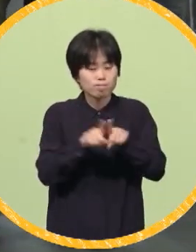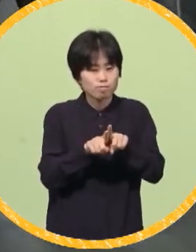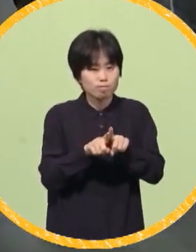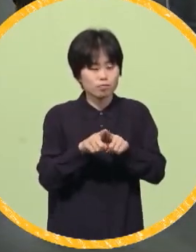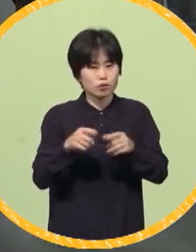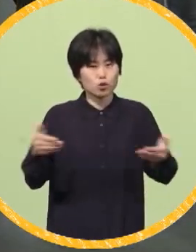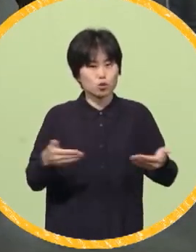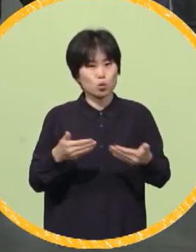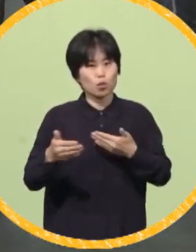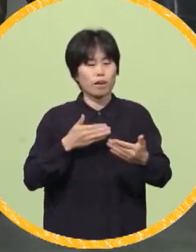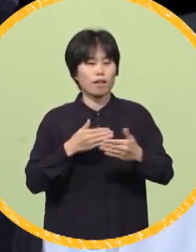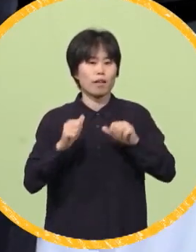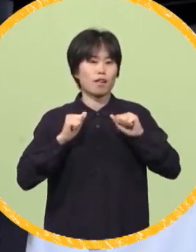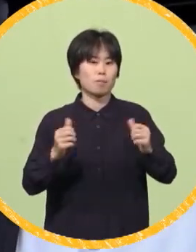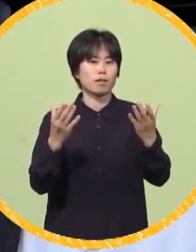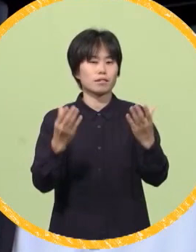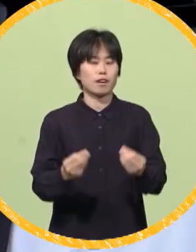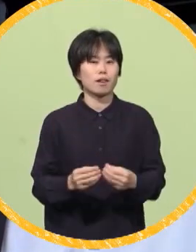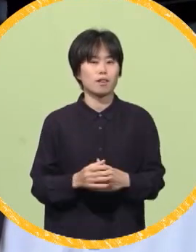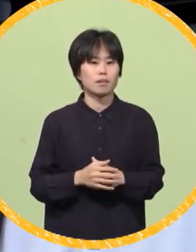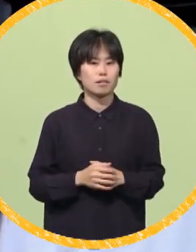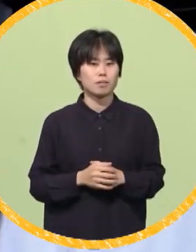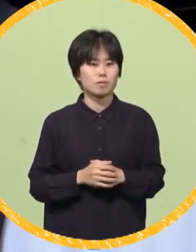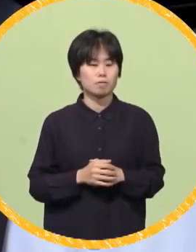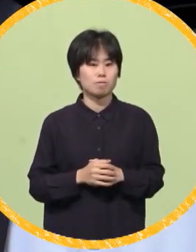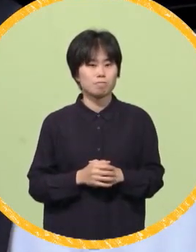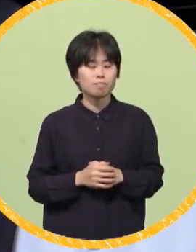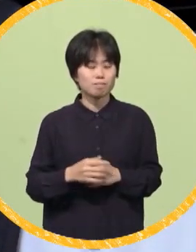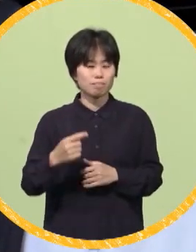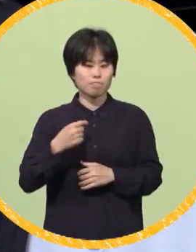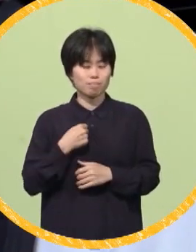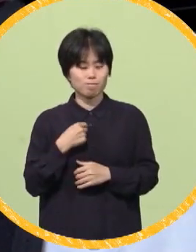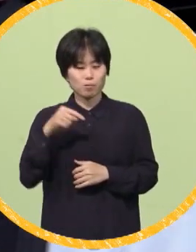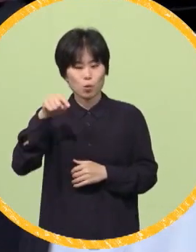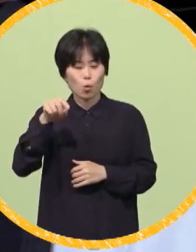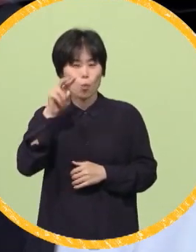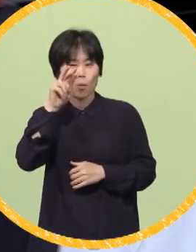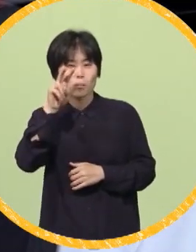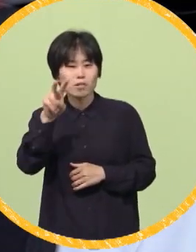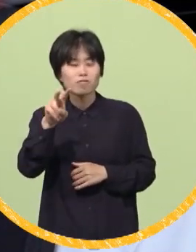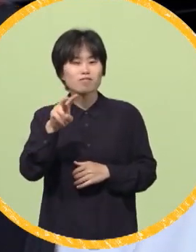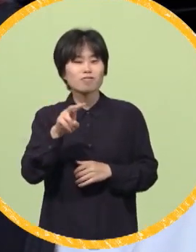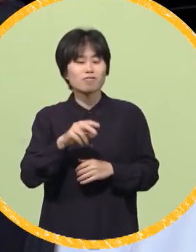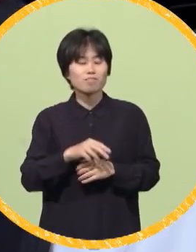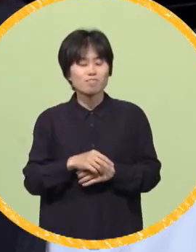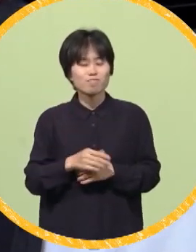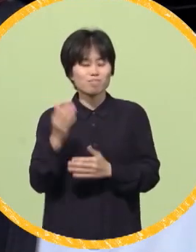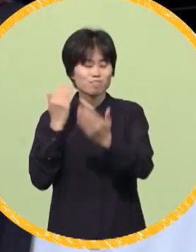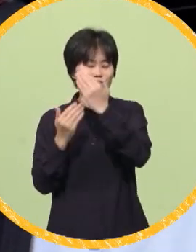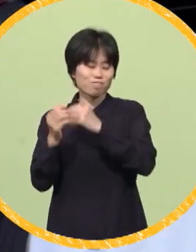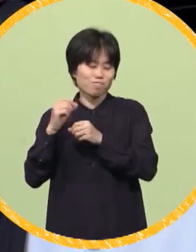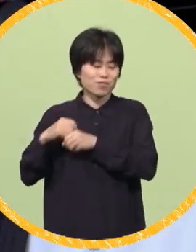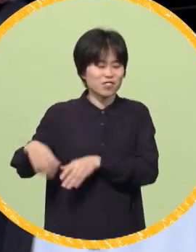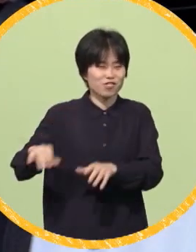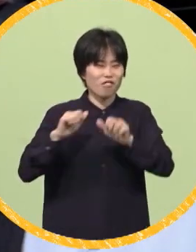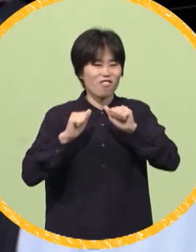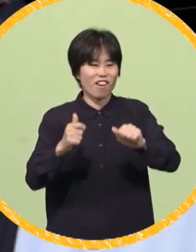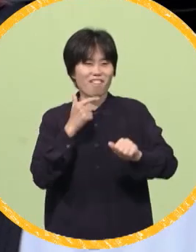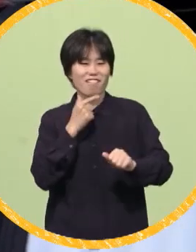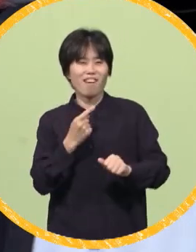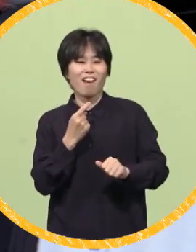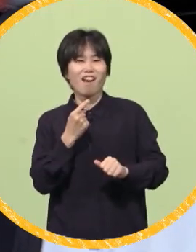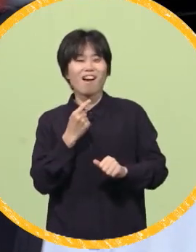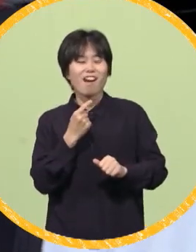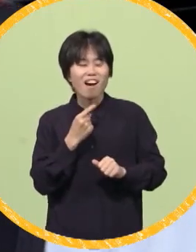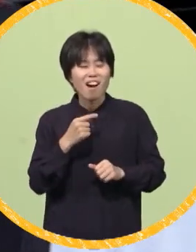を行いました。 ちょっと自分こういうところを見ると、ちょっとやっぱ陸上やってたもんで走りたくなります。